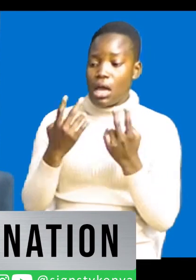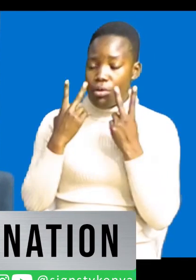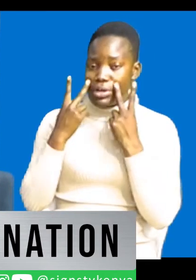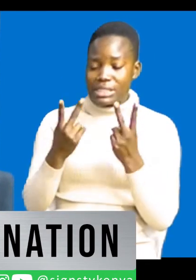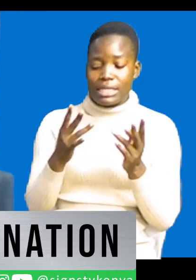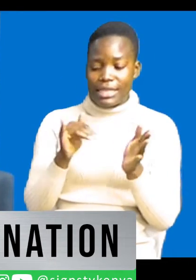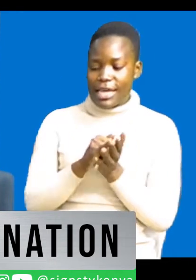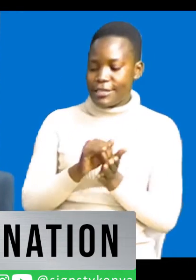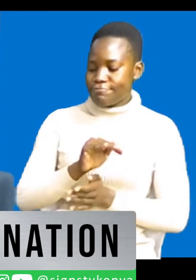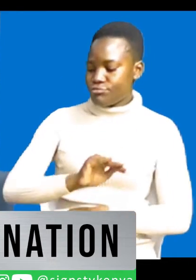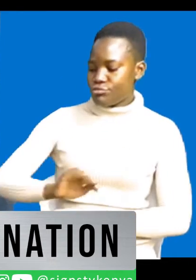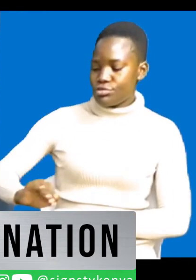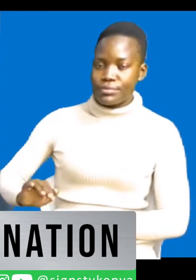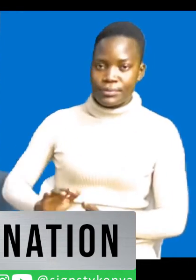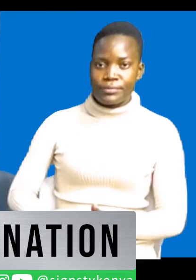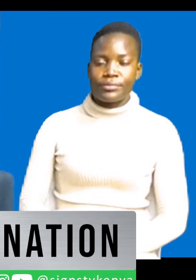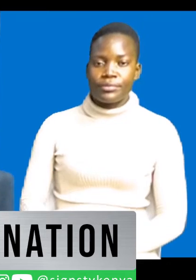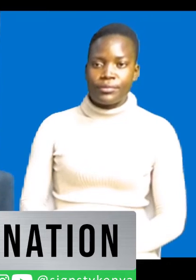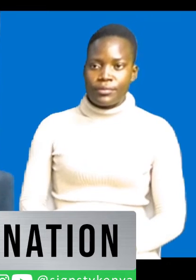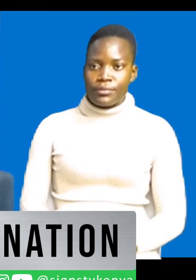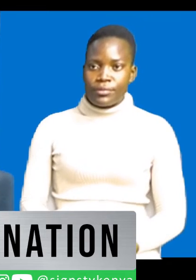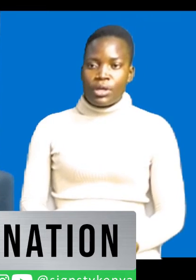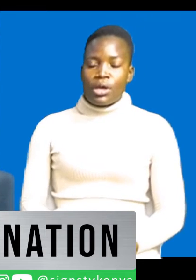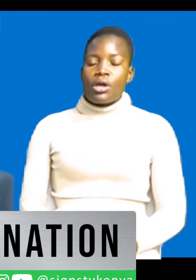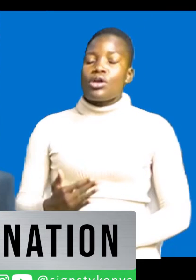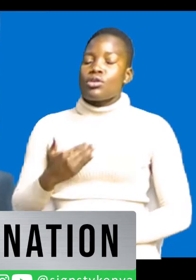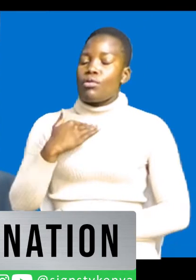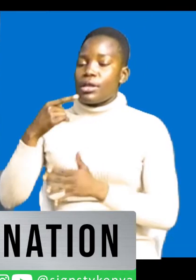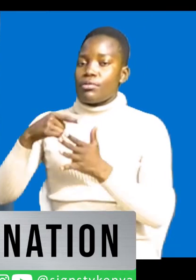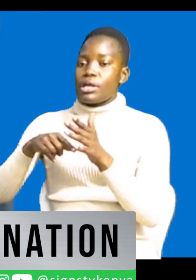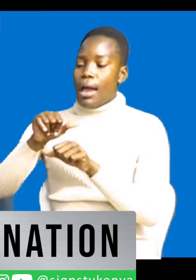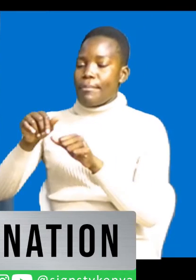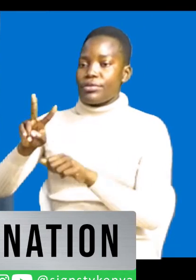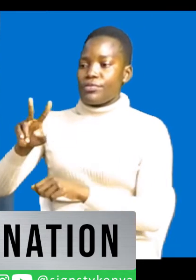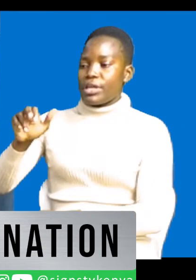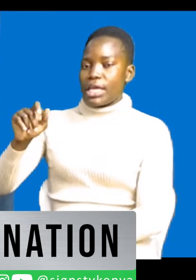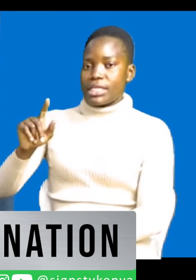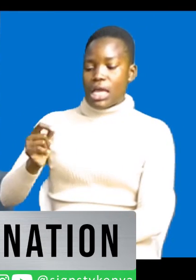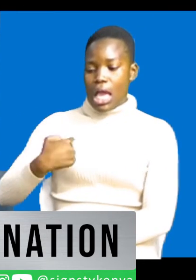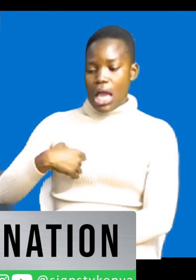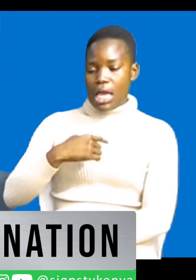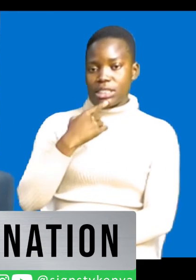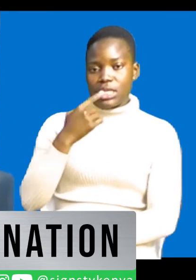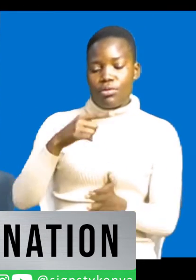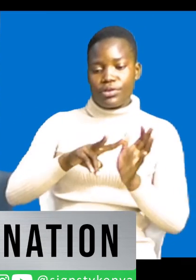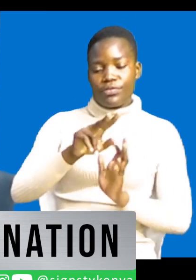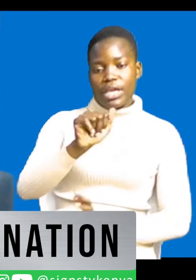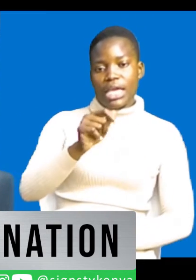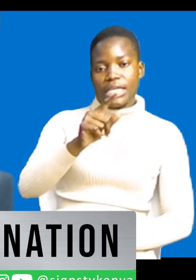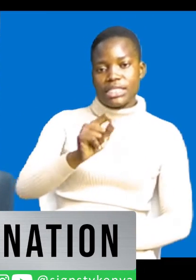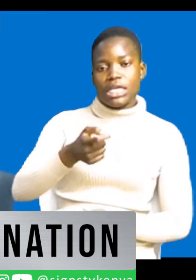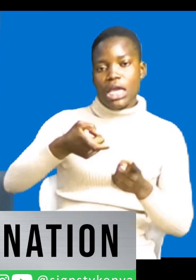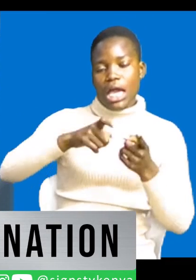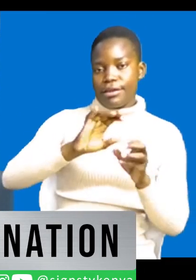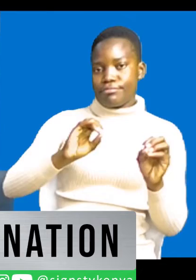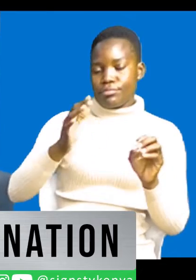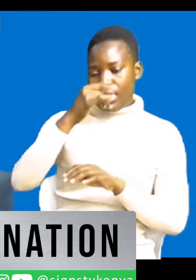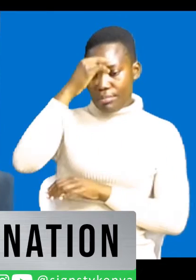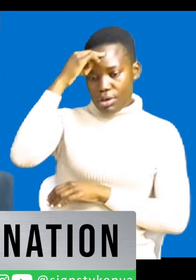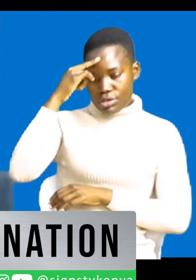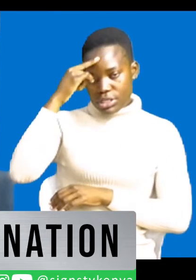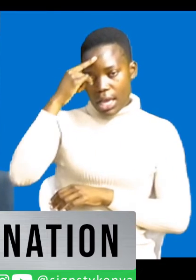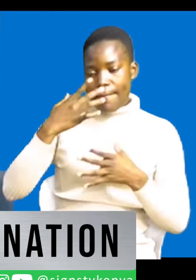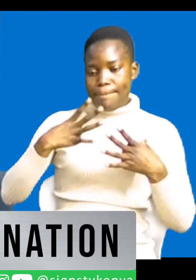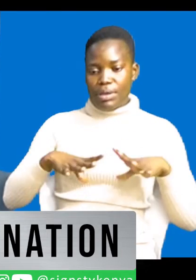hiyo iliwekwa. Ni vizuri tumesikia. What did you want about VAT? VAT tulikuwa tunasema isiwekwe kwa sababu itaumiza wananchi.